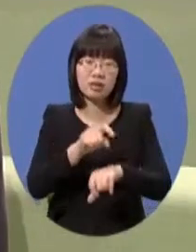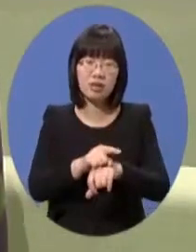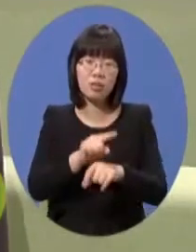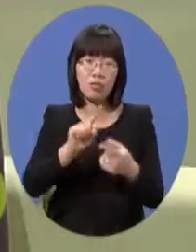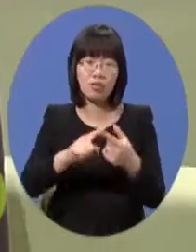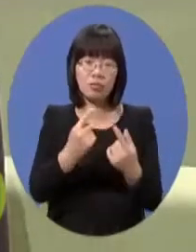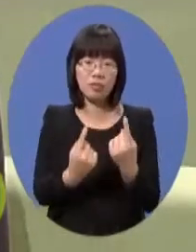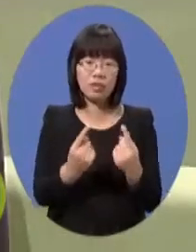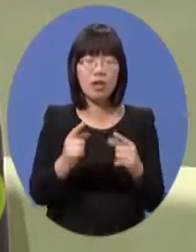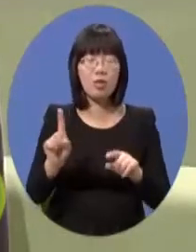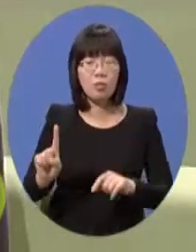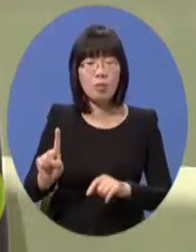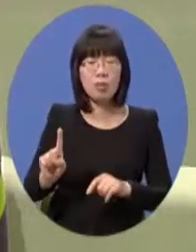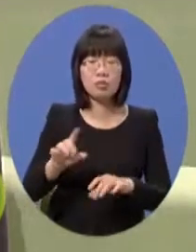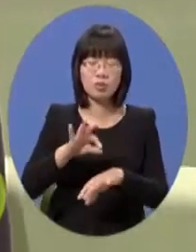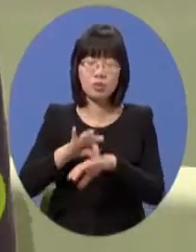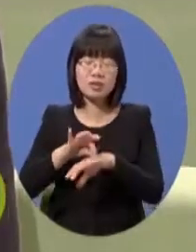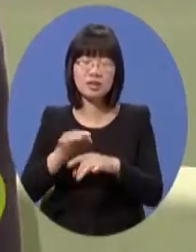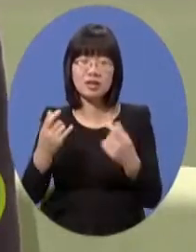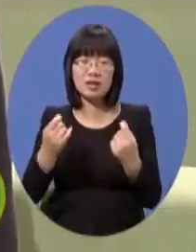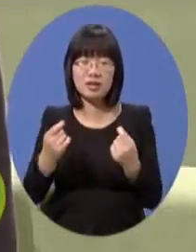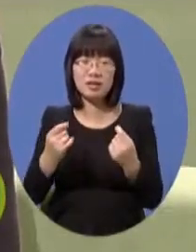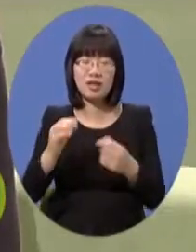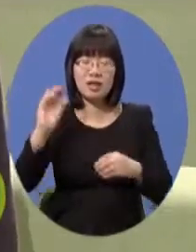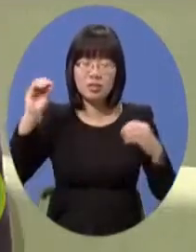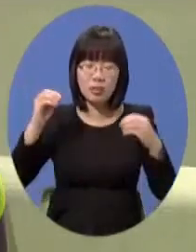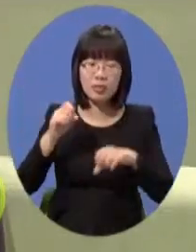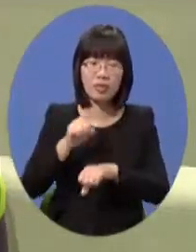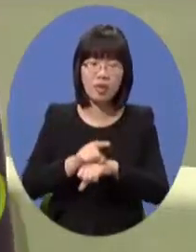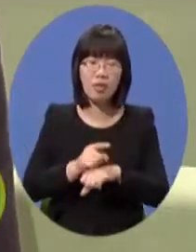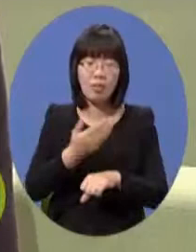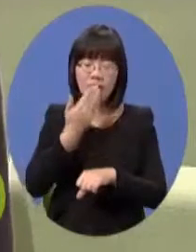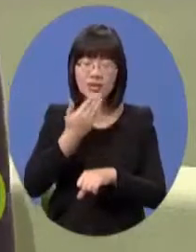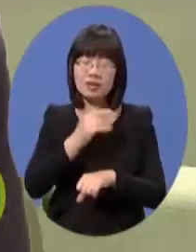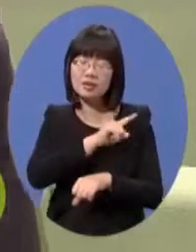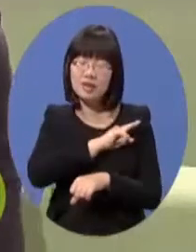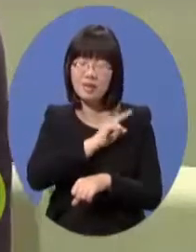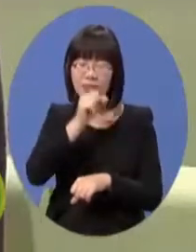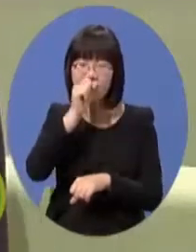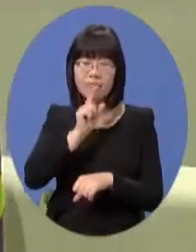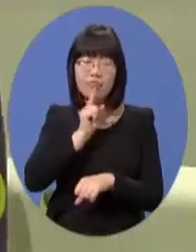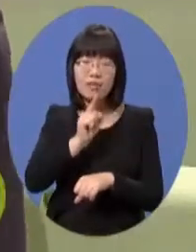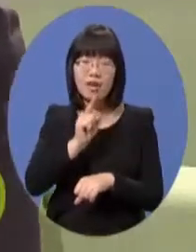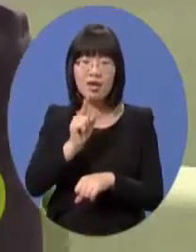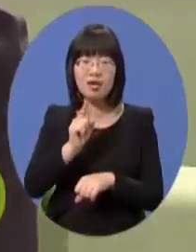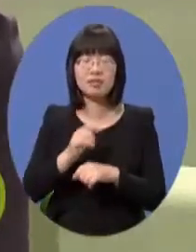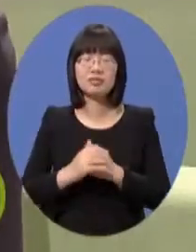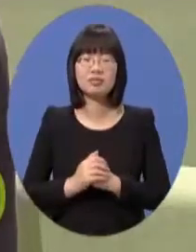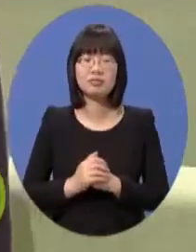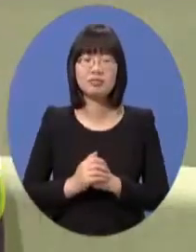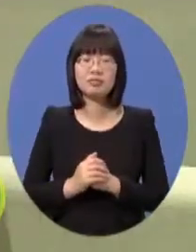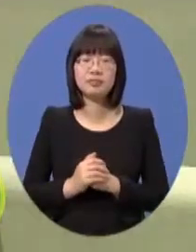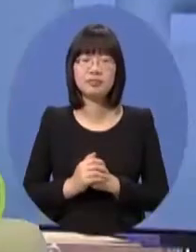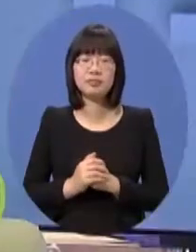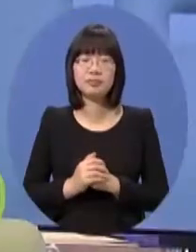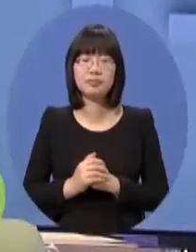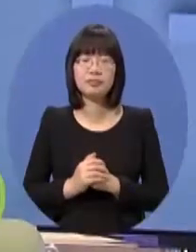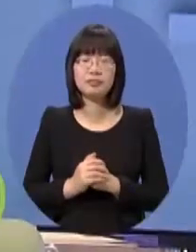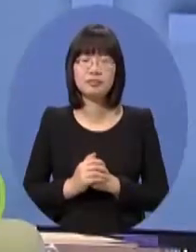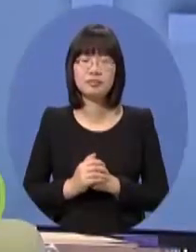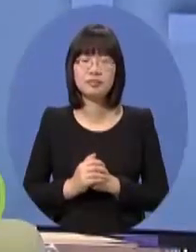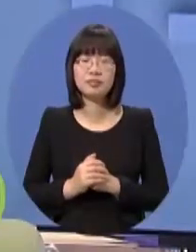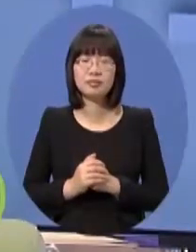그래도 뭐니 뭐니 해도 고기 같은 동물성 단백질이 좋다. 질 좋은 단백질이다라는 말씀을 드리고